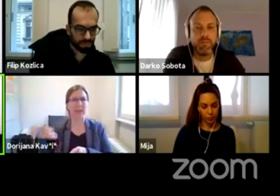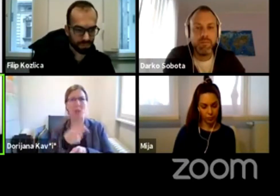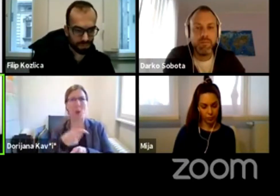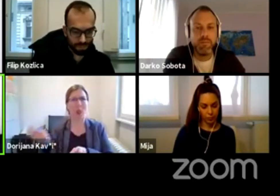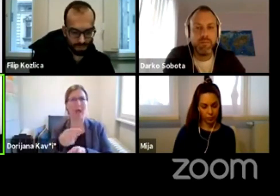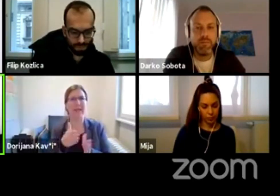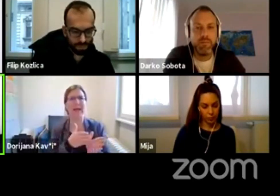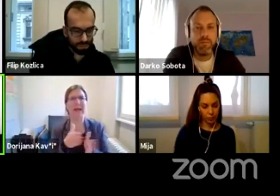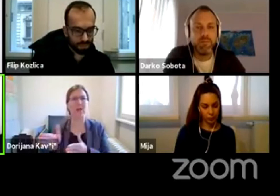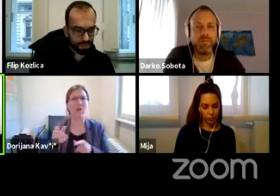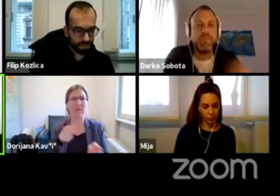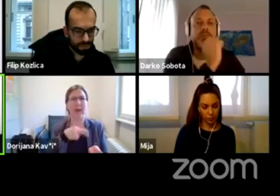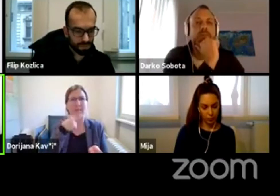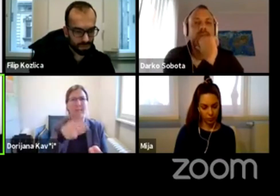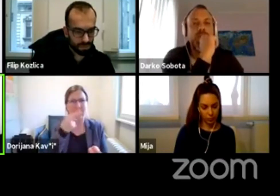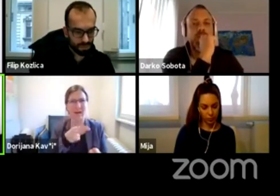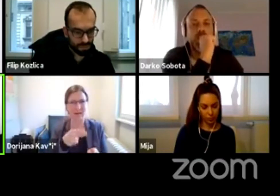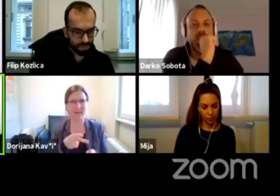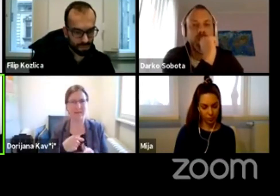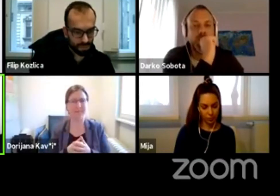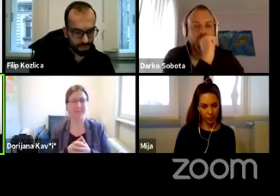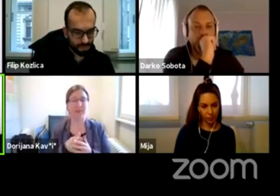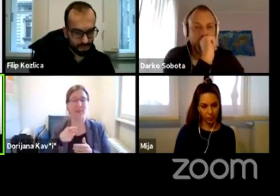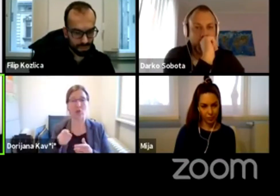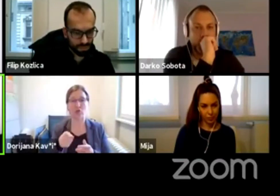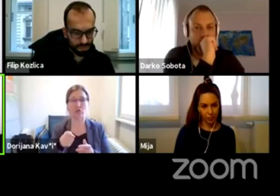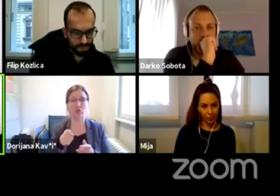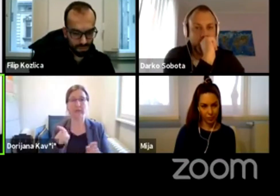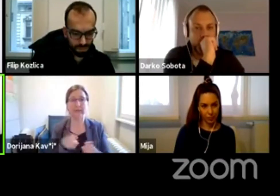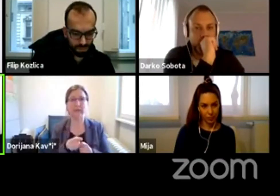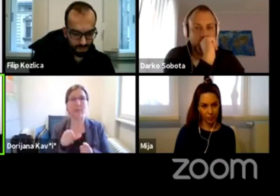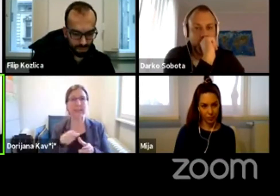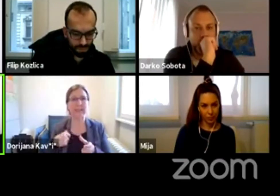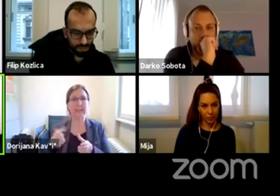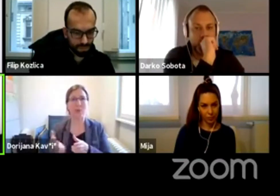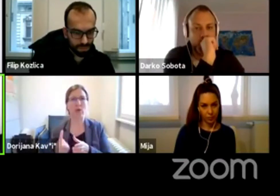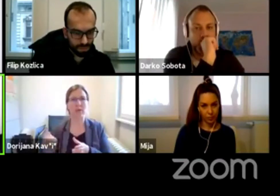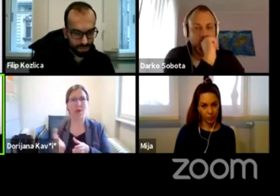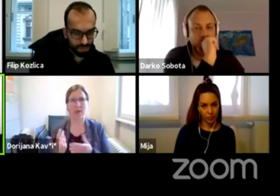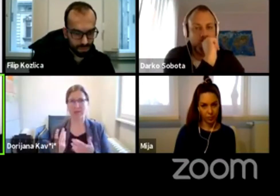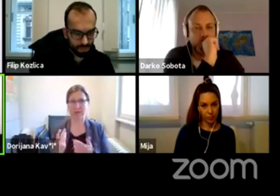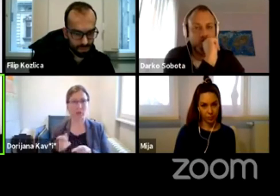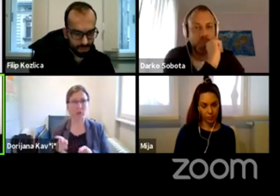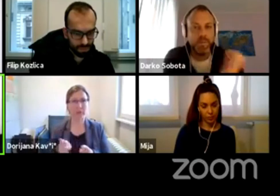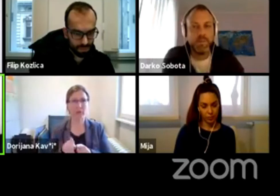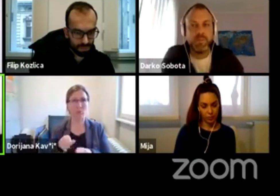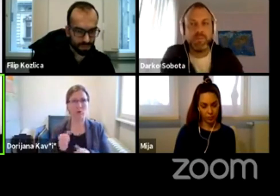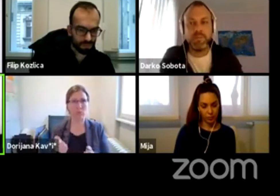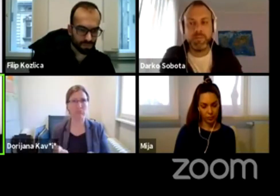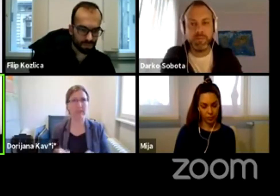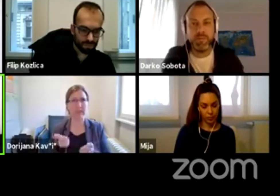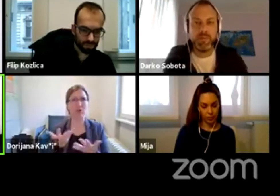nemogućnosti pridržavanja propisanih tretmana liječenja. Također, mjera samoizolacije može biti izazovna za